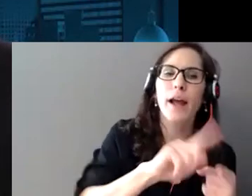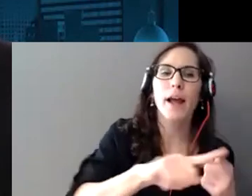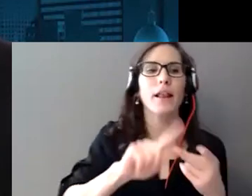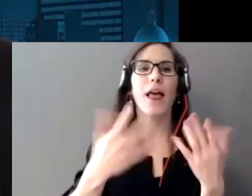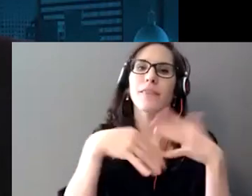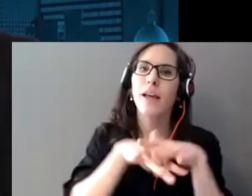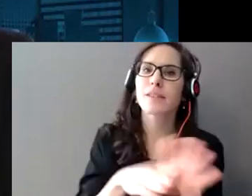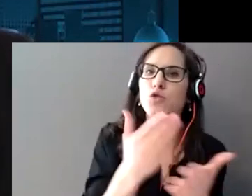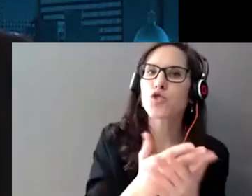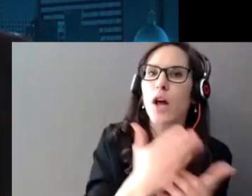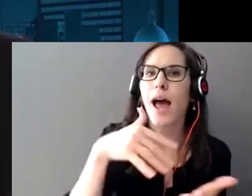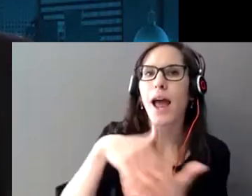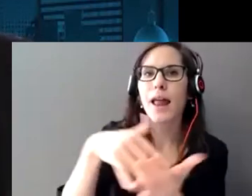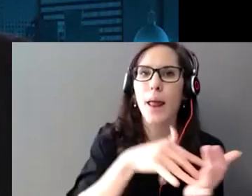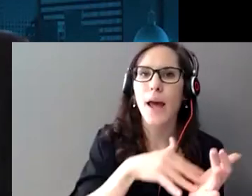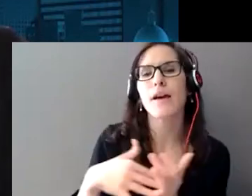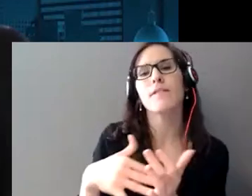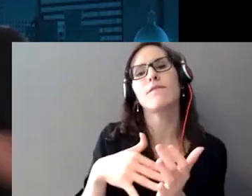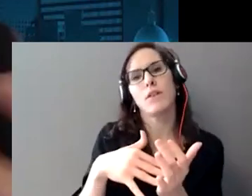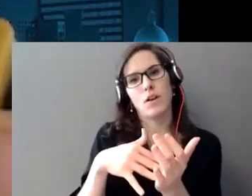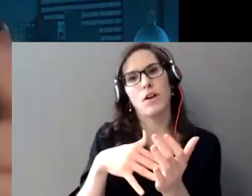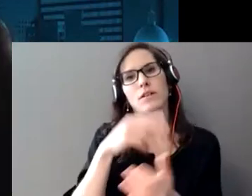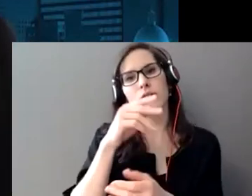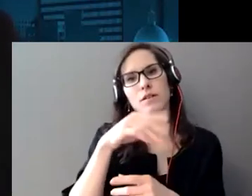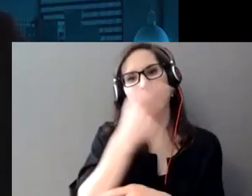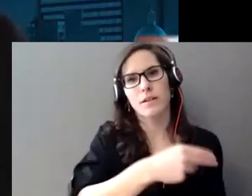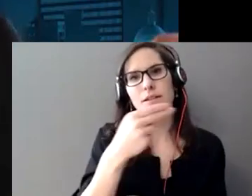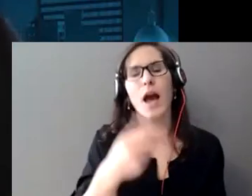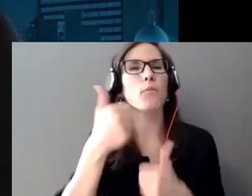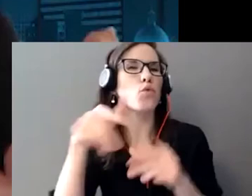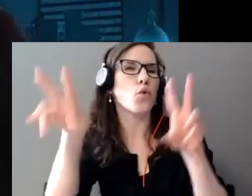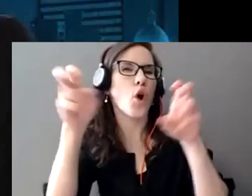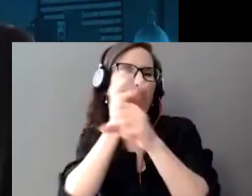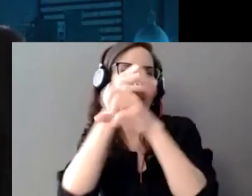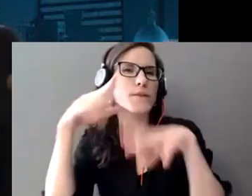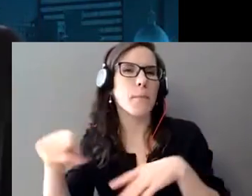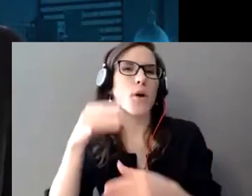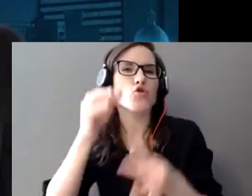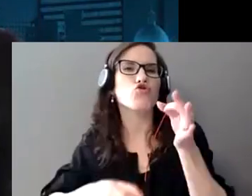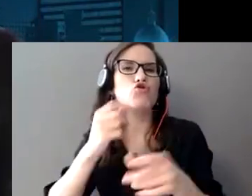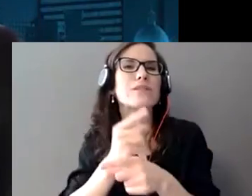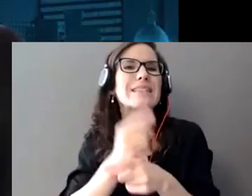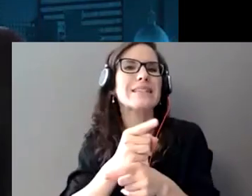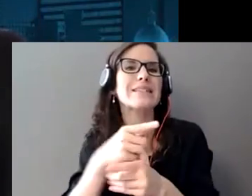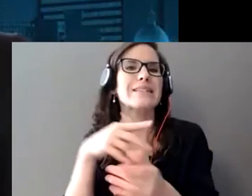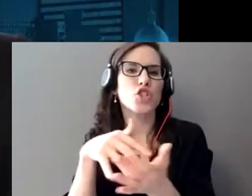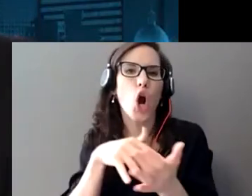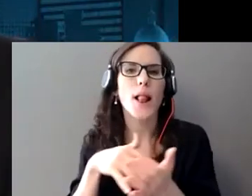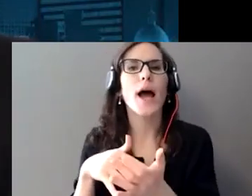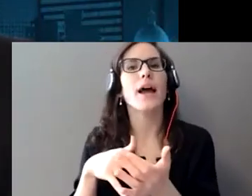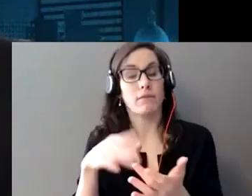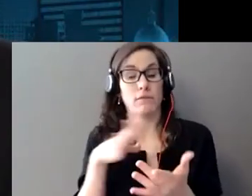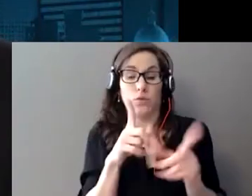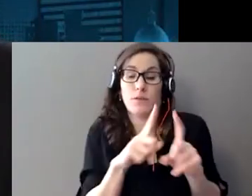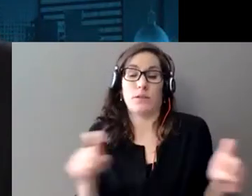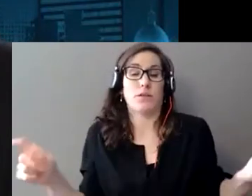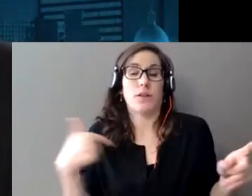situation de handicap celui de la justice scolaire donc on sent qu'il y a une multiplicité de cadres de référence c